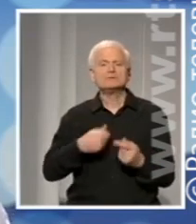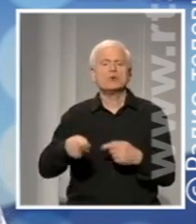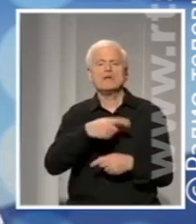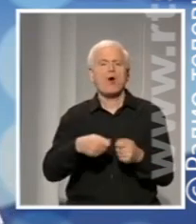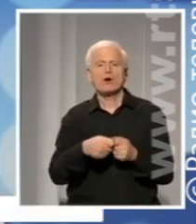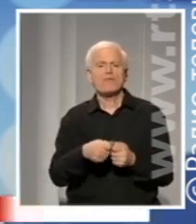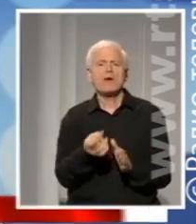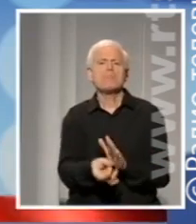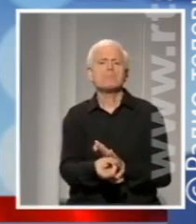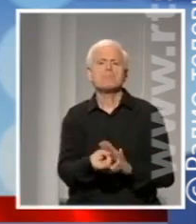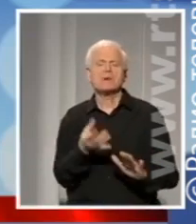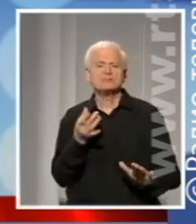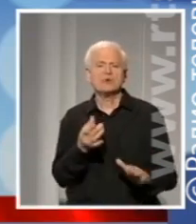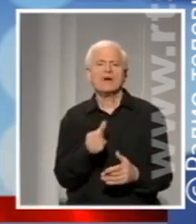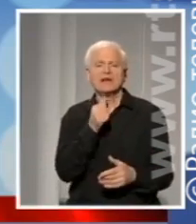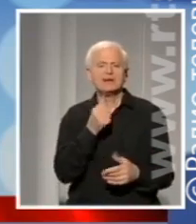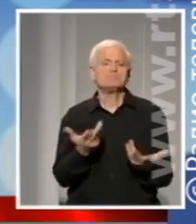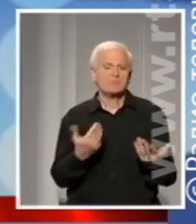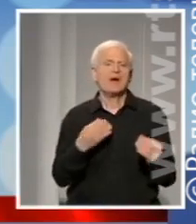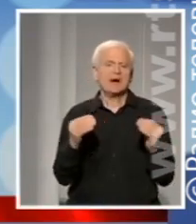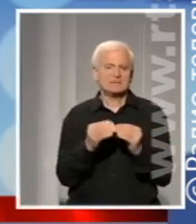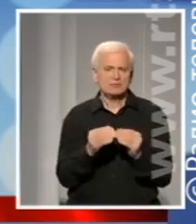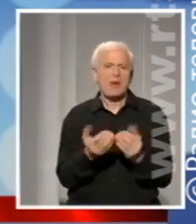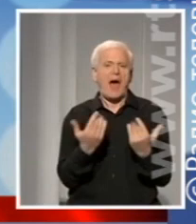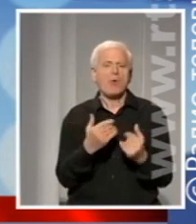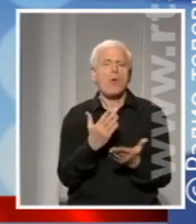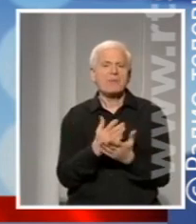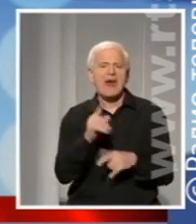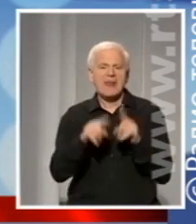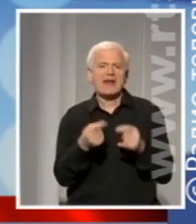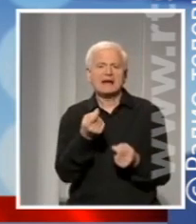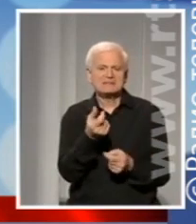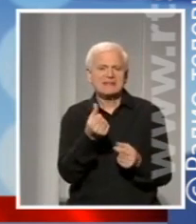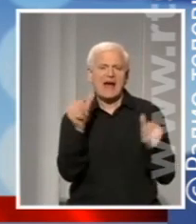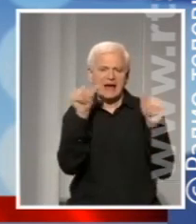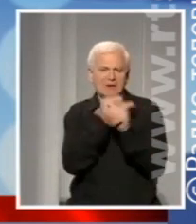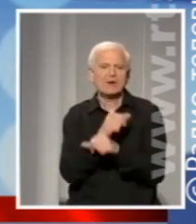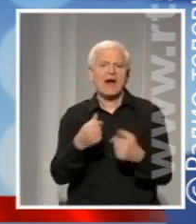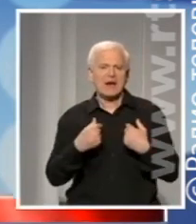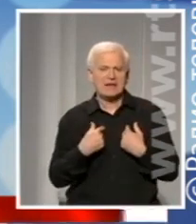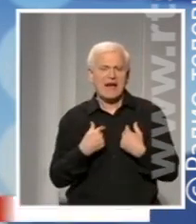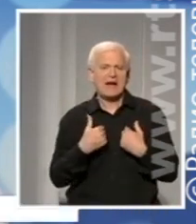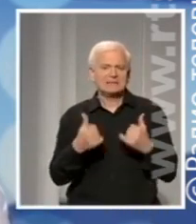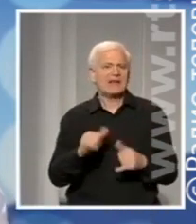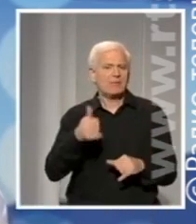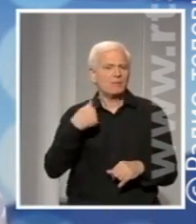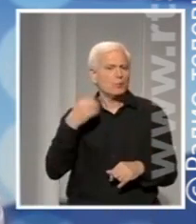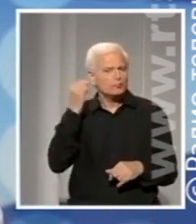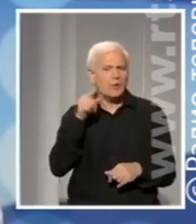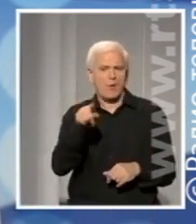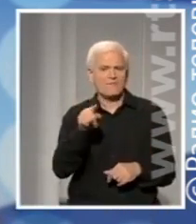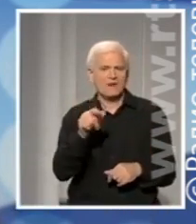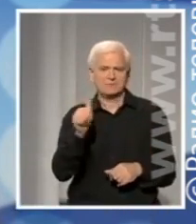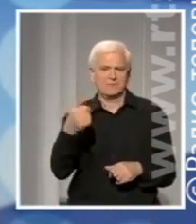vrlo brzo i da, slažem se, ako se i potkrala neka greška, eto ja za to sada čujem od vas,